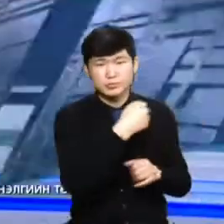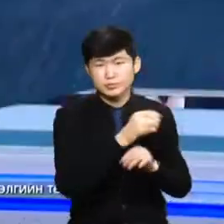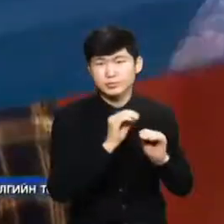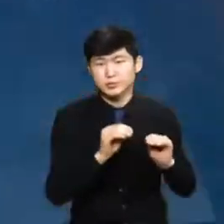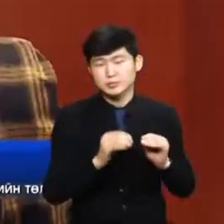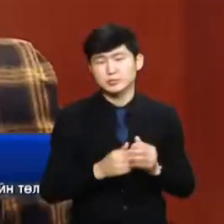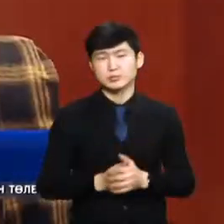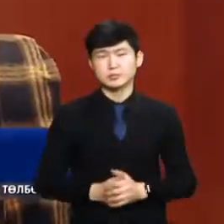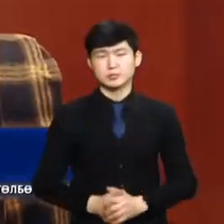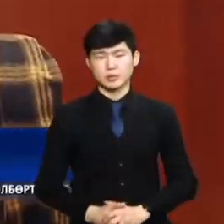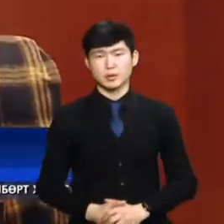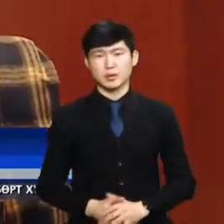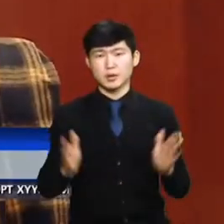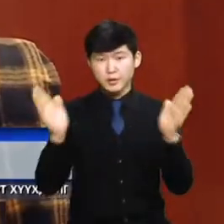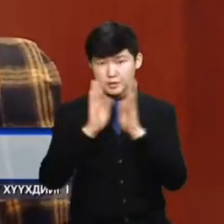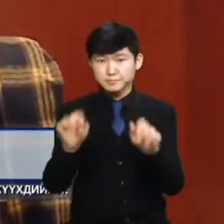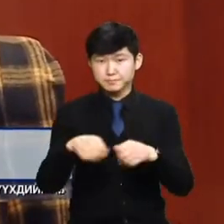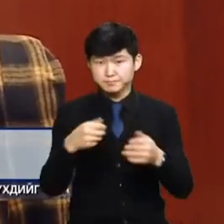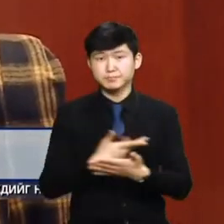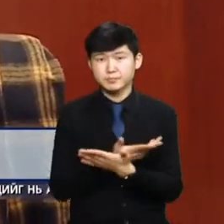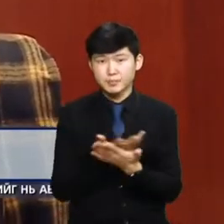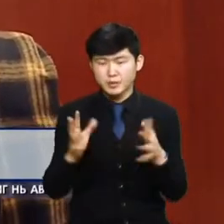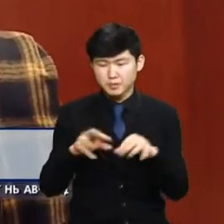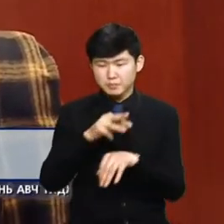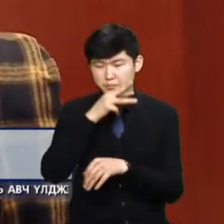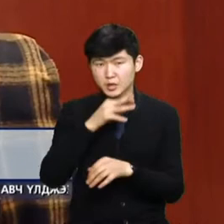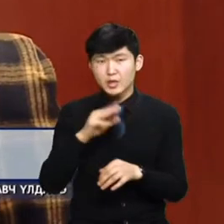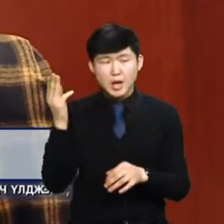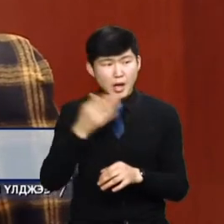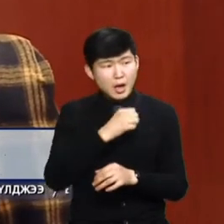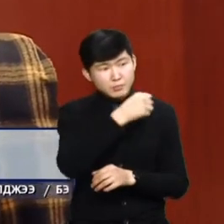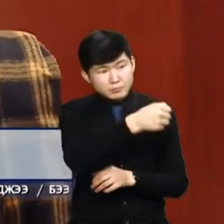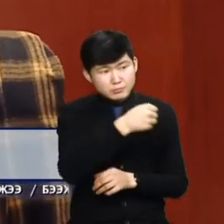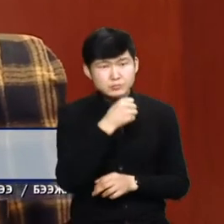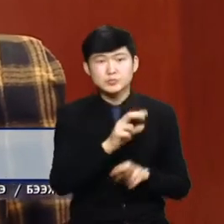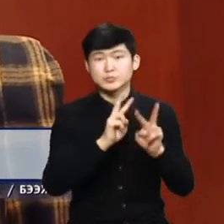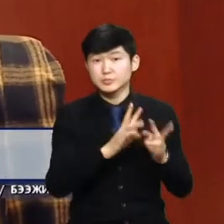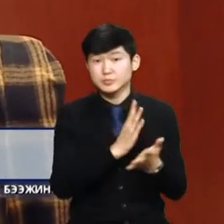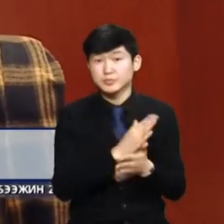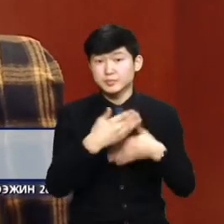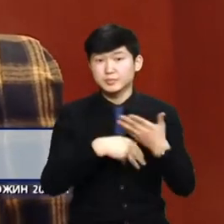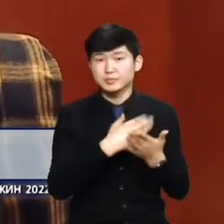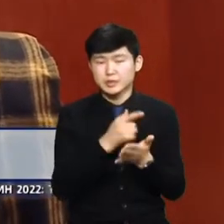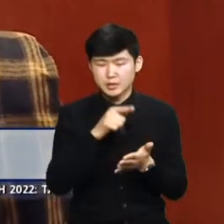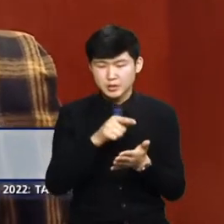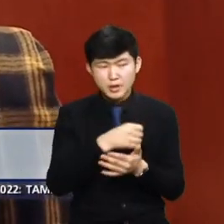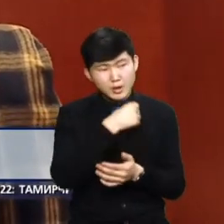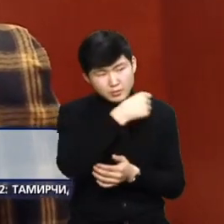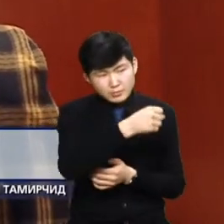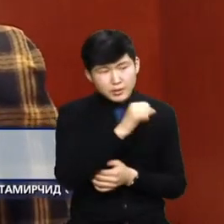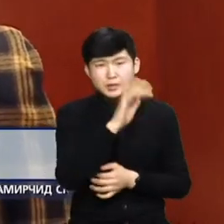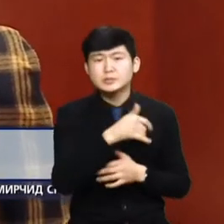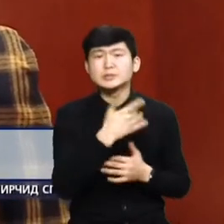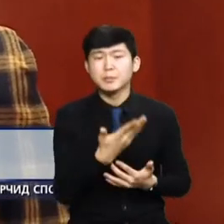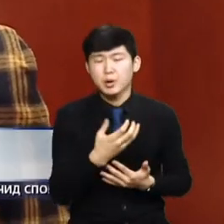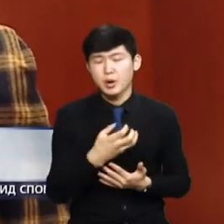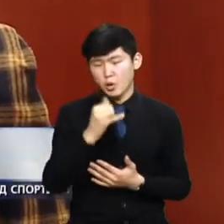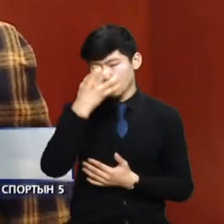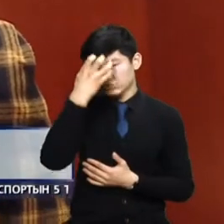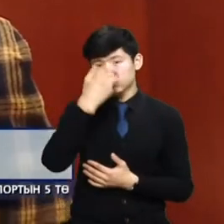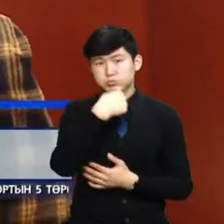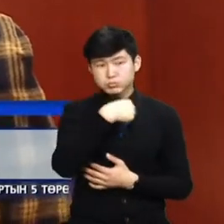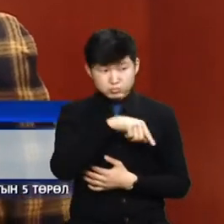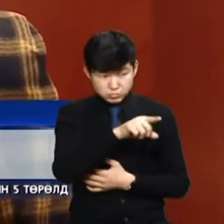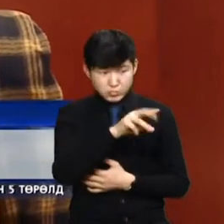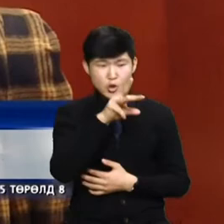хүргэнэ. Арай мэд төргийн үзэгчтэй тал мэдээллийн хөтөлбөр тодруулан булангаар үргэлжлүүлж байна. Тэгэхээр одоогийн тодруулга болонд улсын хурлын